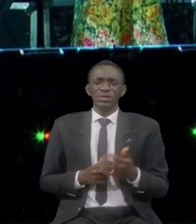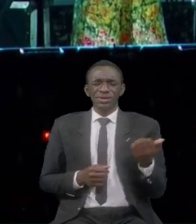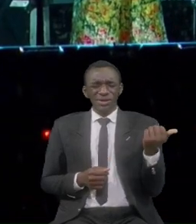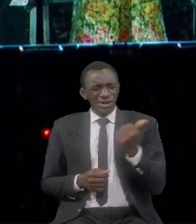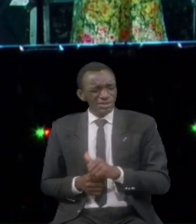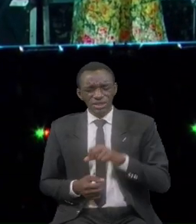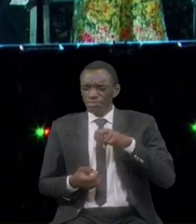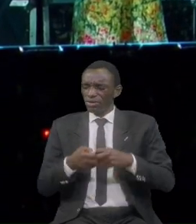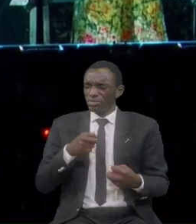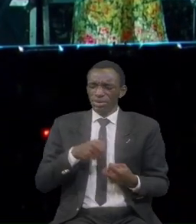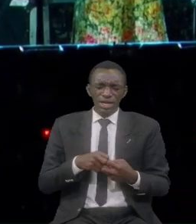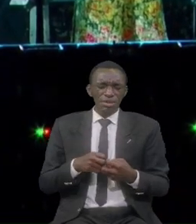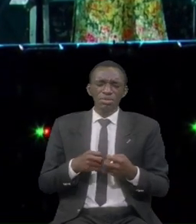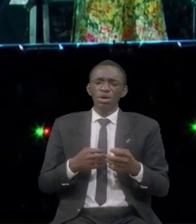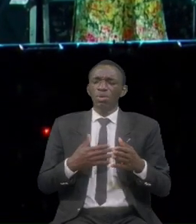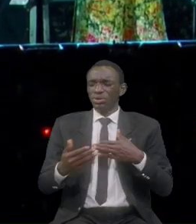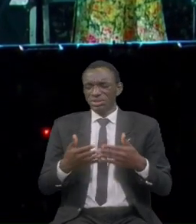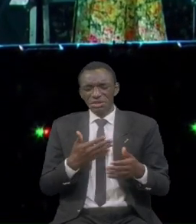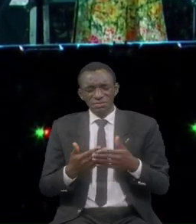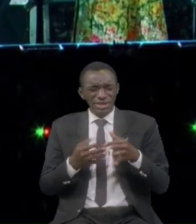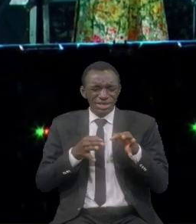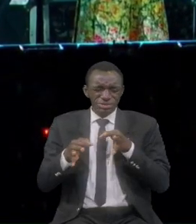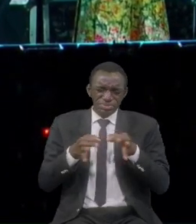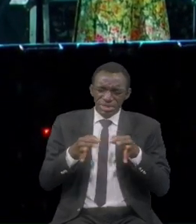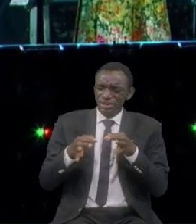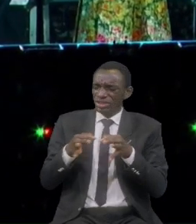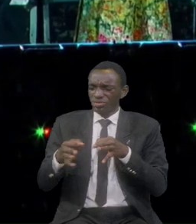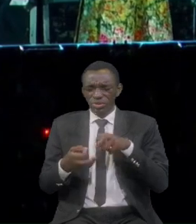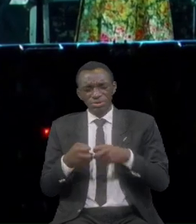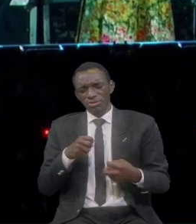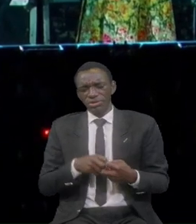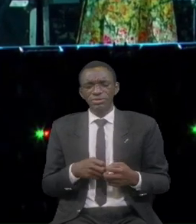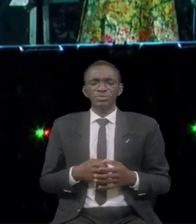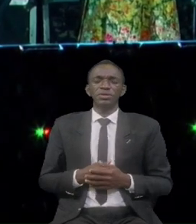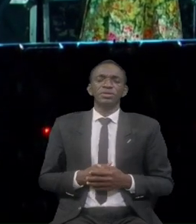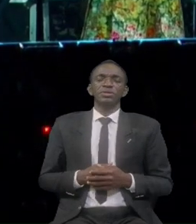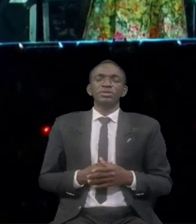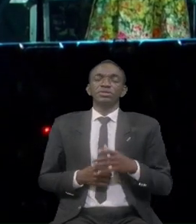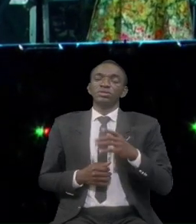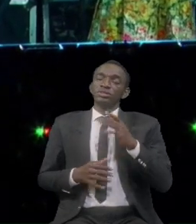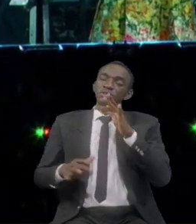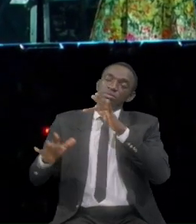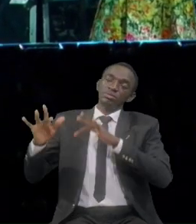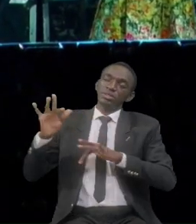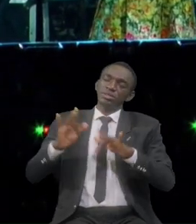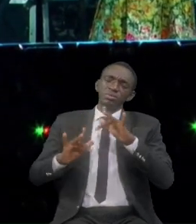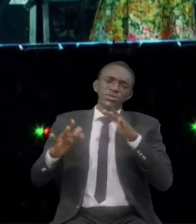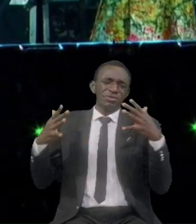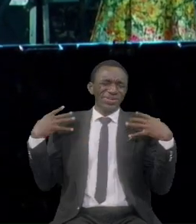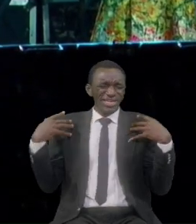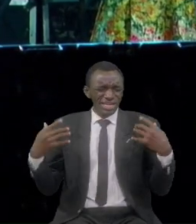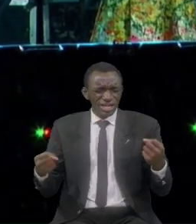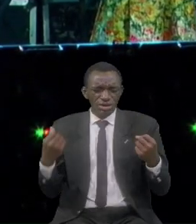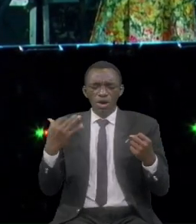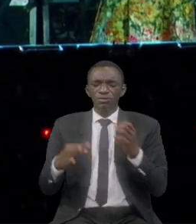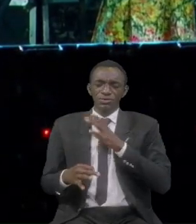any description. Maskin unsa man ang pangalana sa problema. The merciful healing of Christ comes to you. Ang maluluyon nga kayuhan sa